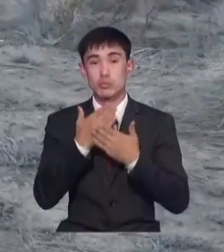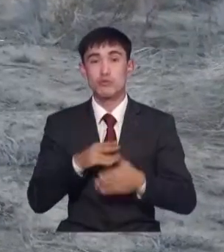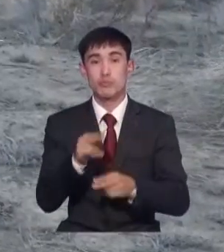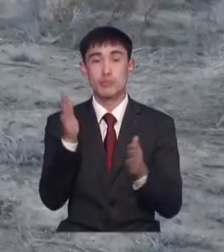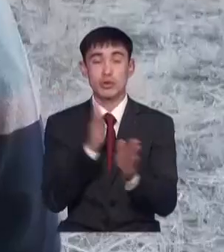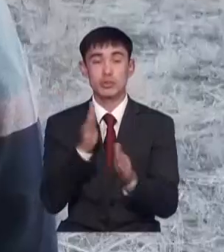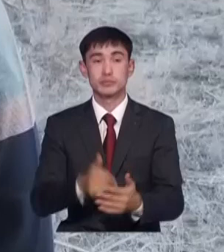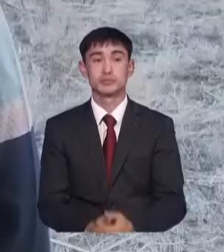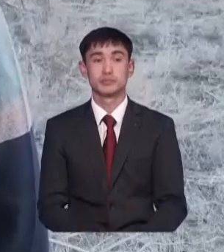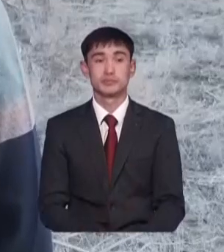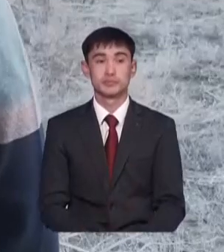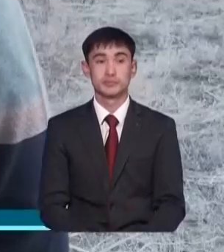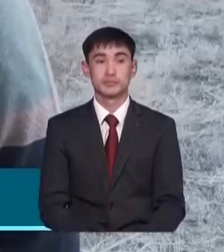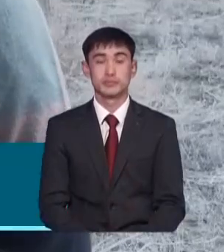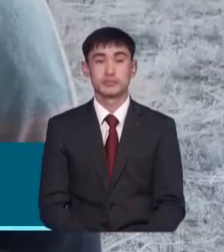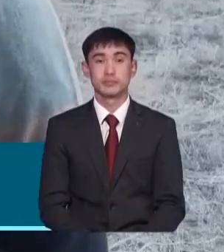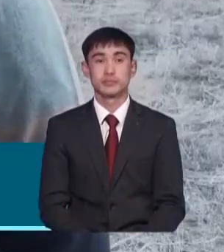природе.